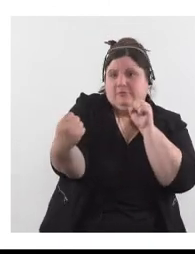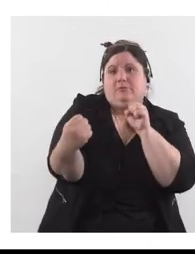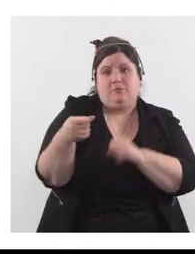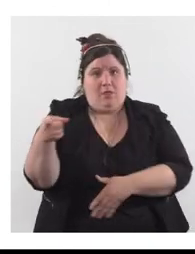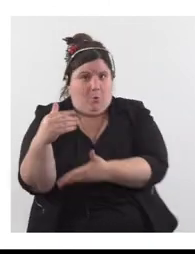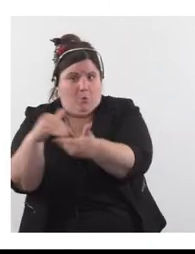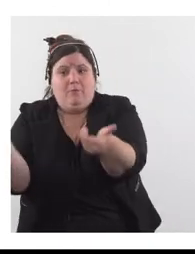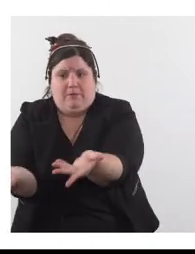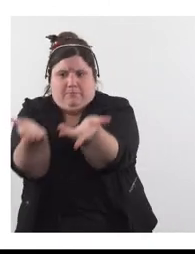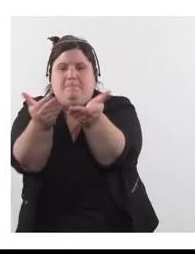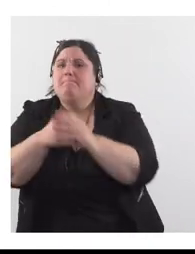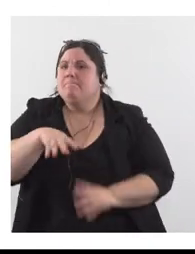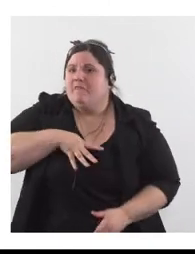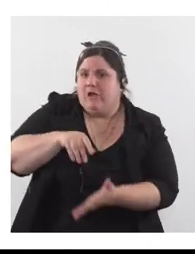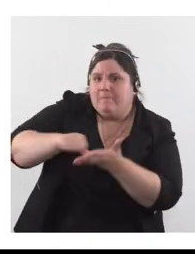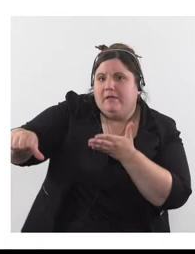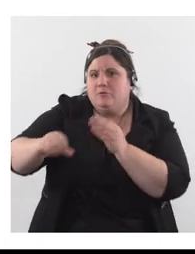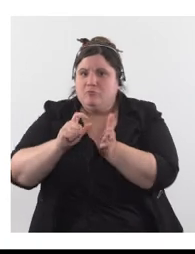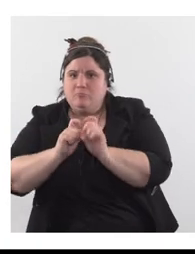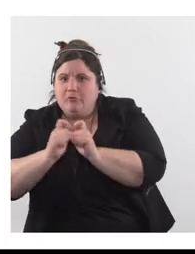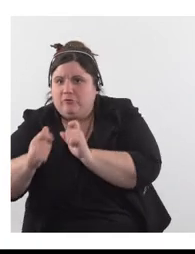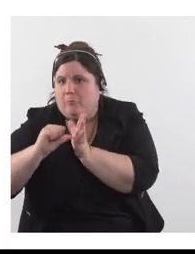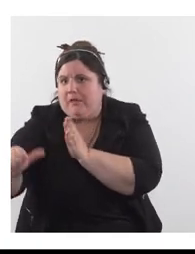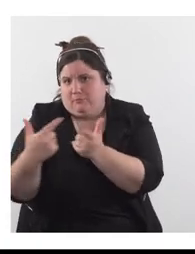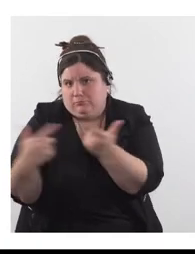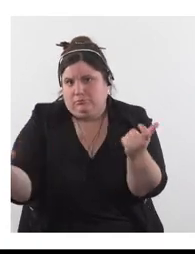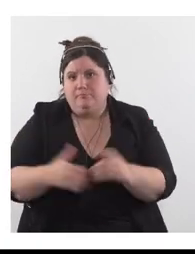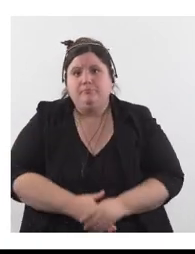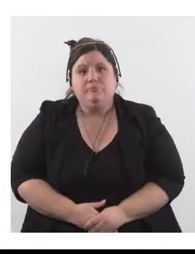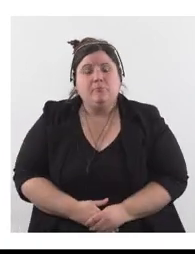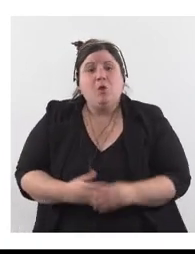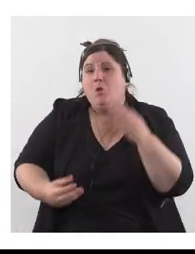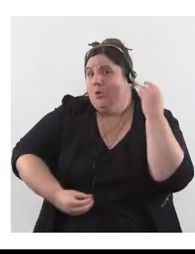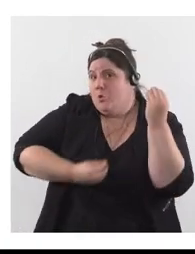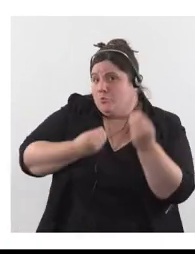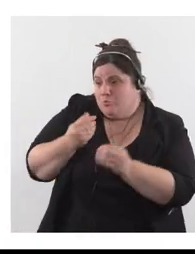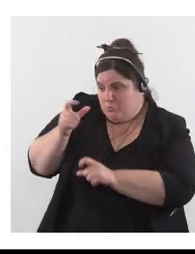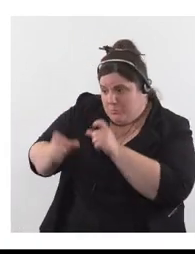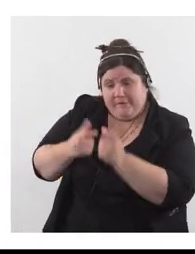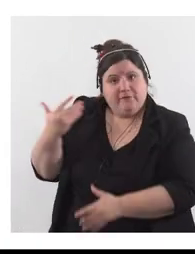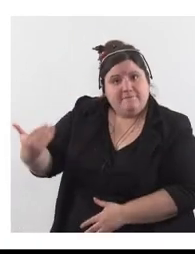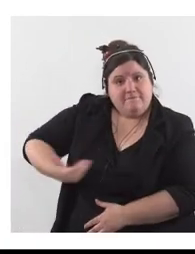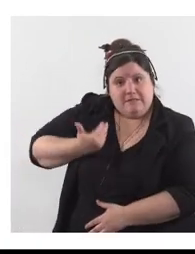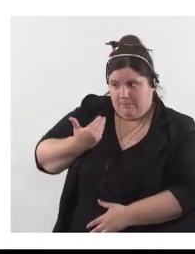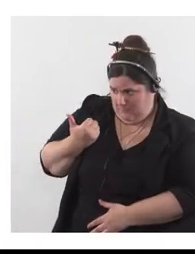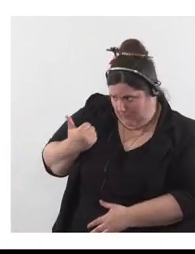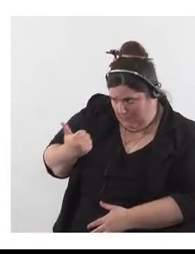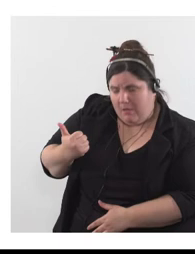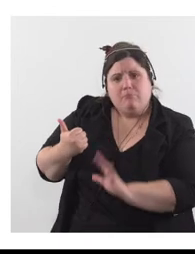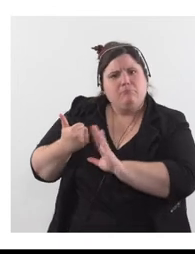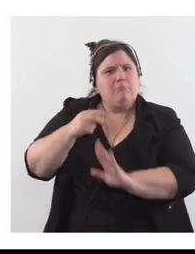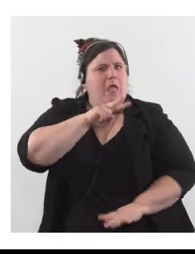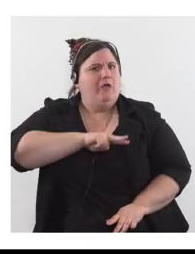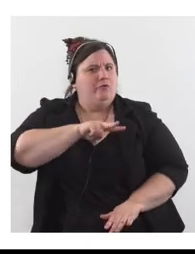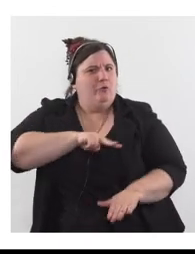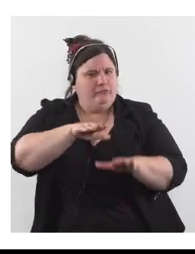les frais de procédure. Il y a des personnes qui ont des assurances défense en justice qu'ils peuvent mobiliser dans des dossiers